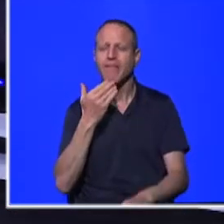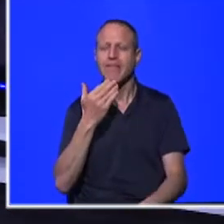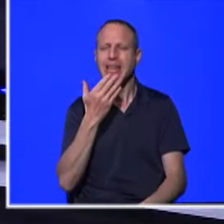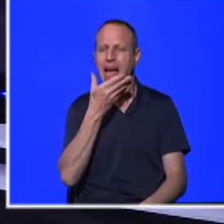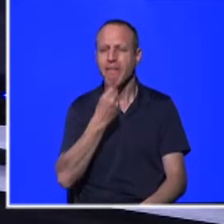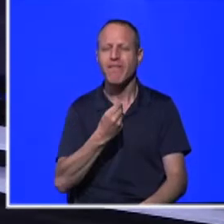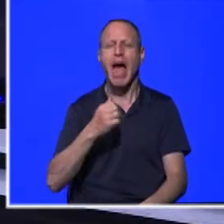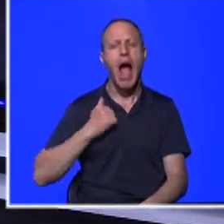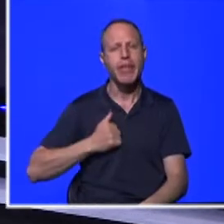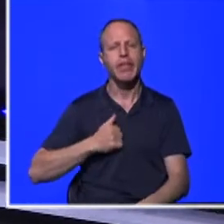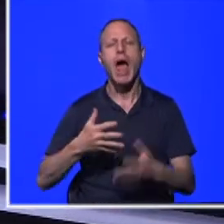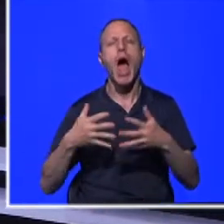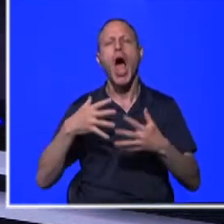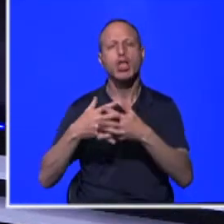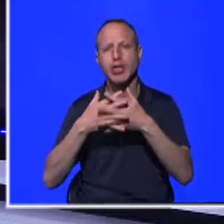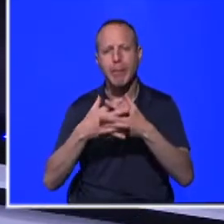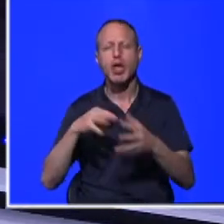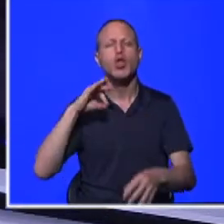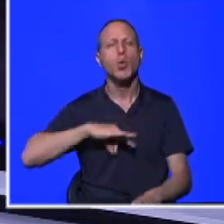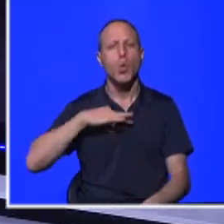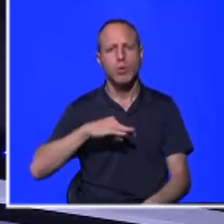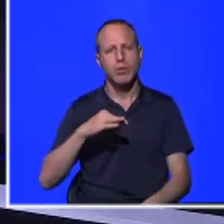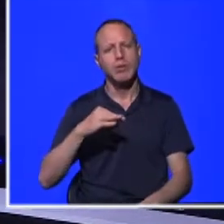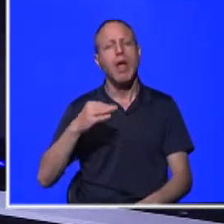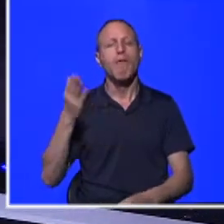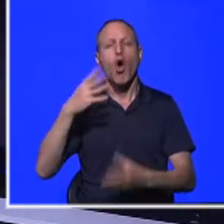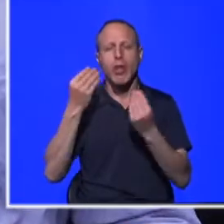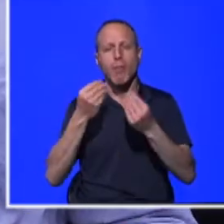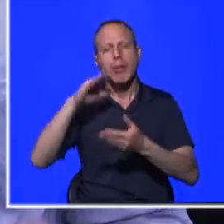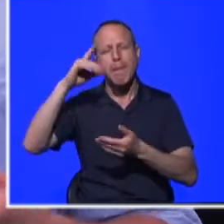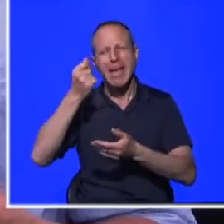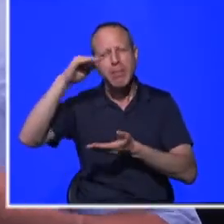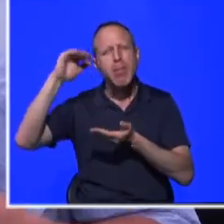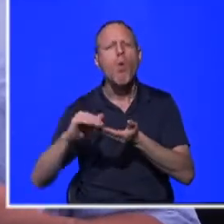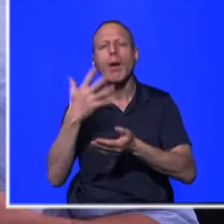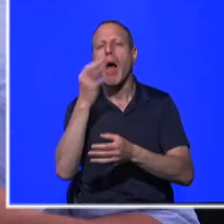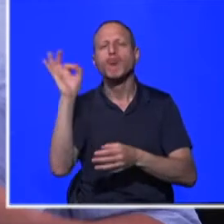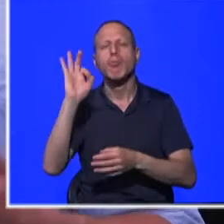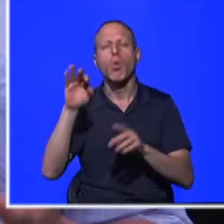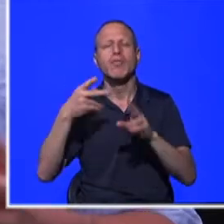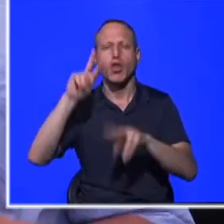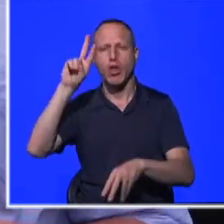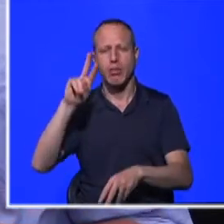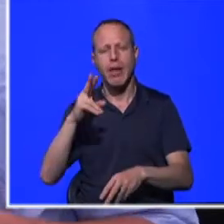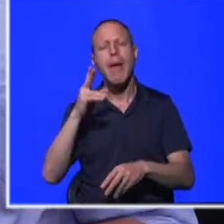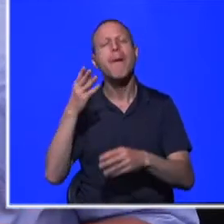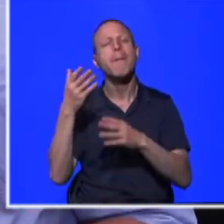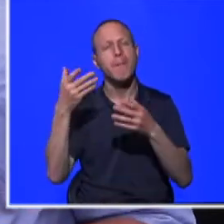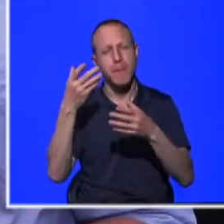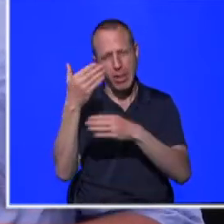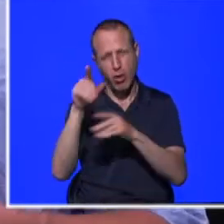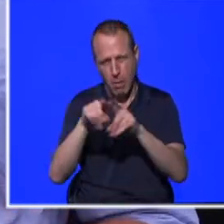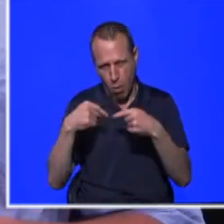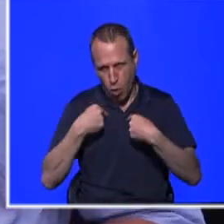הברית, רוסיה ועוד רבות, המחירים נמוכים ב-50% ויותר. למדינות כמונו עם עודף גז, יש שתי דרכים להוריד את מחירי